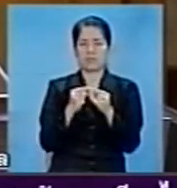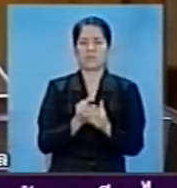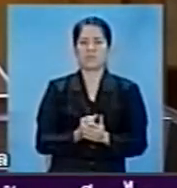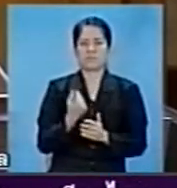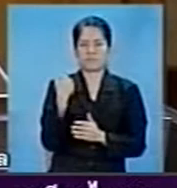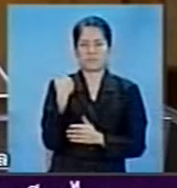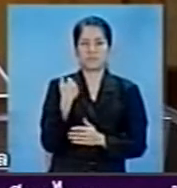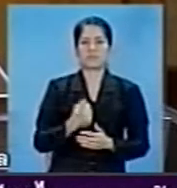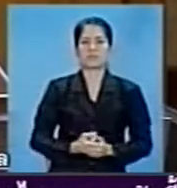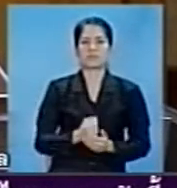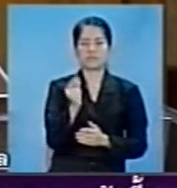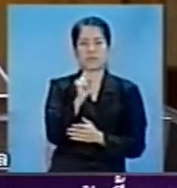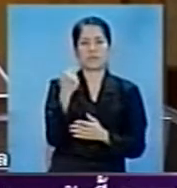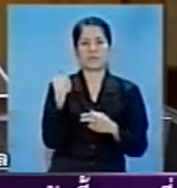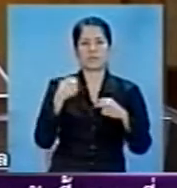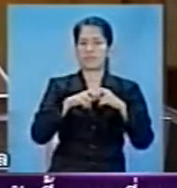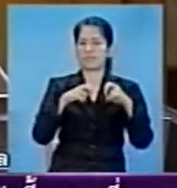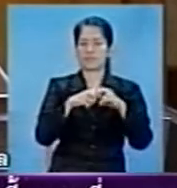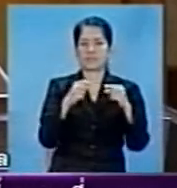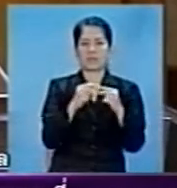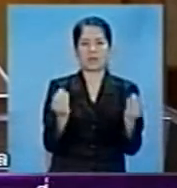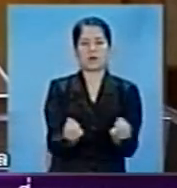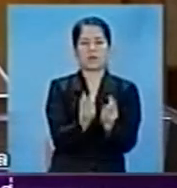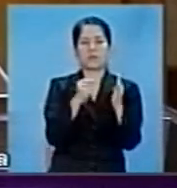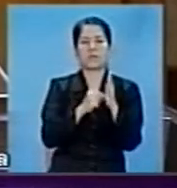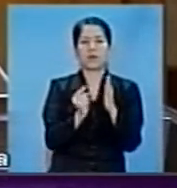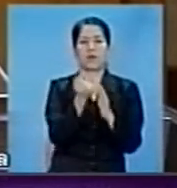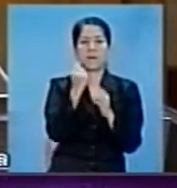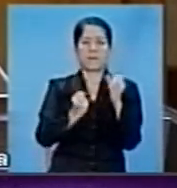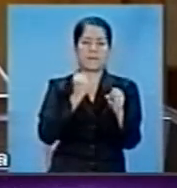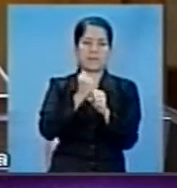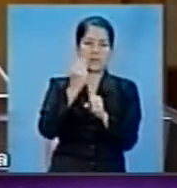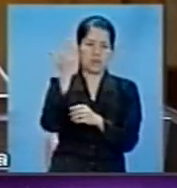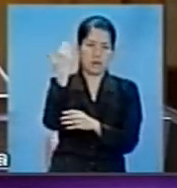ธแล้วก็นำไปสู่ความเสียหายมากมายซึ่งมันเกิดขึ้นตั้งแต่ปีที่แล้วครับ